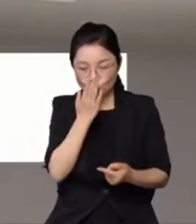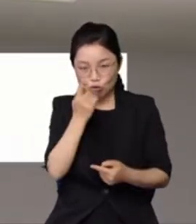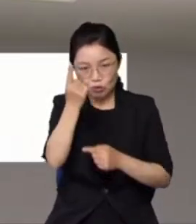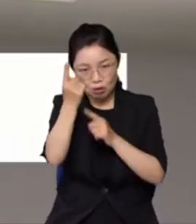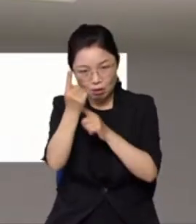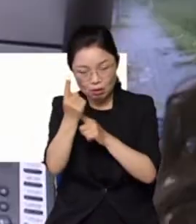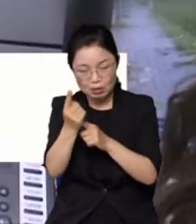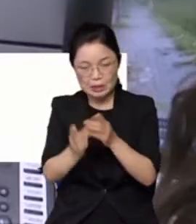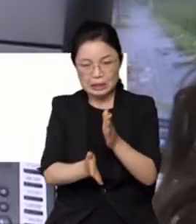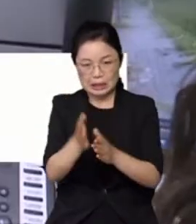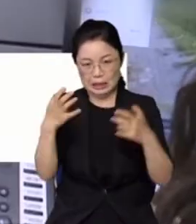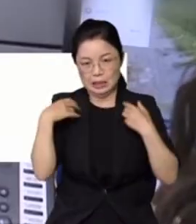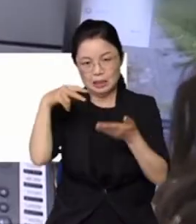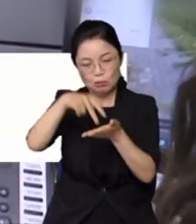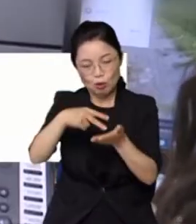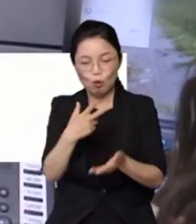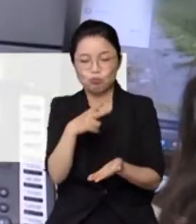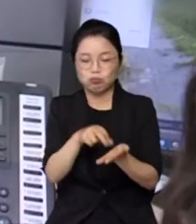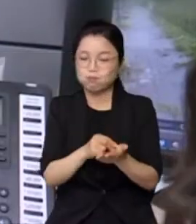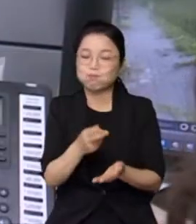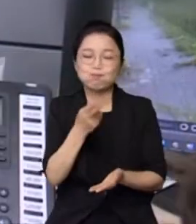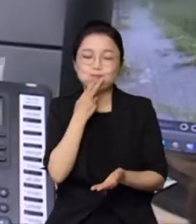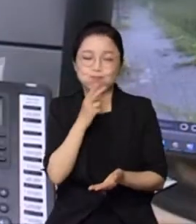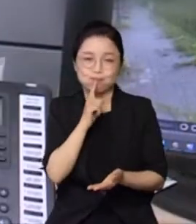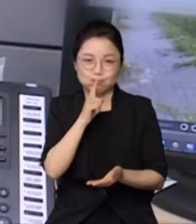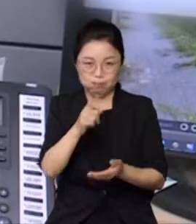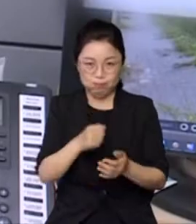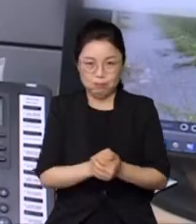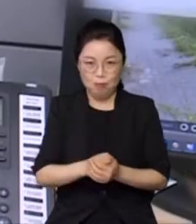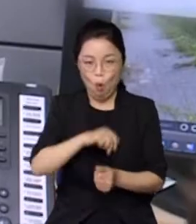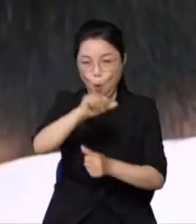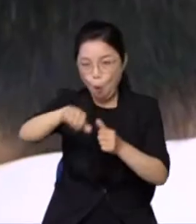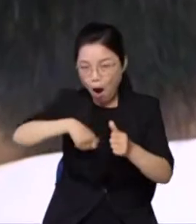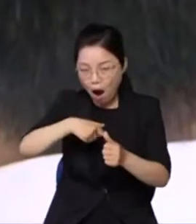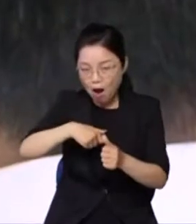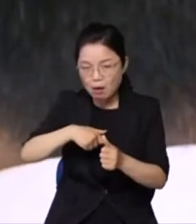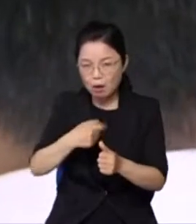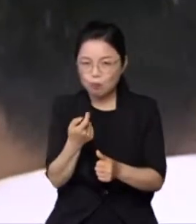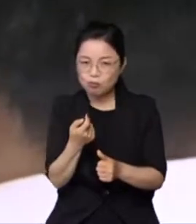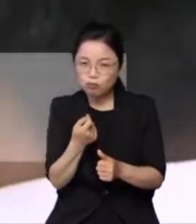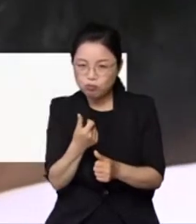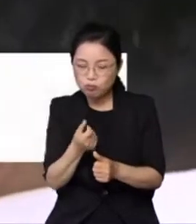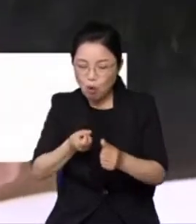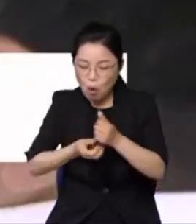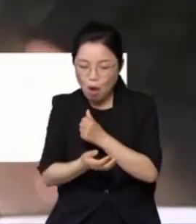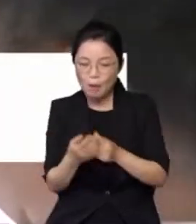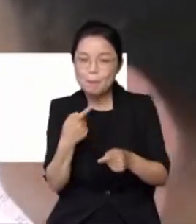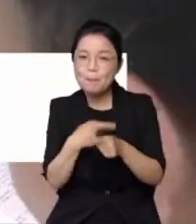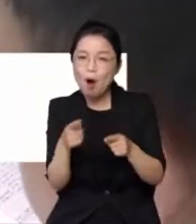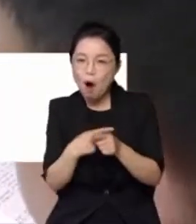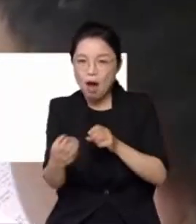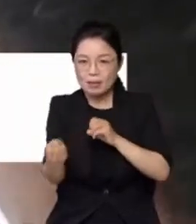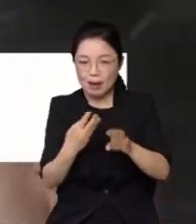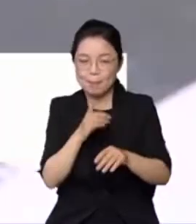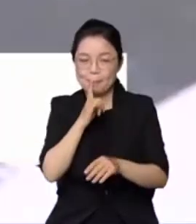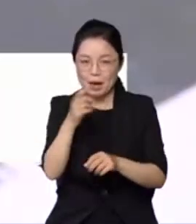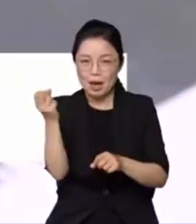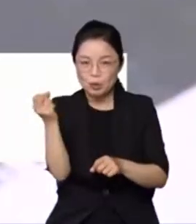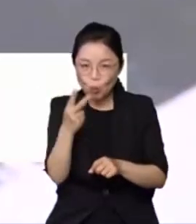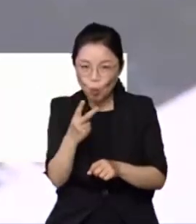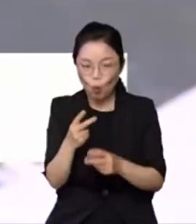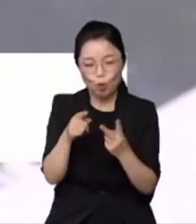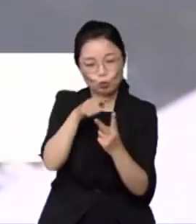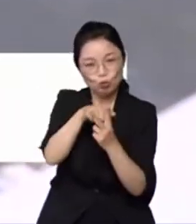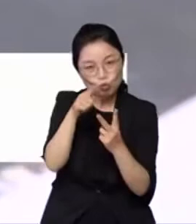여전히 문제가 없다는 입장입니다 환경부가 소규모 환경영향평가 를 진행해도 된다 고 답한 데다가 두고